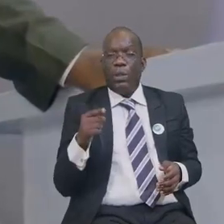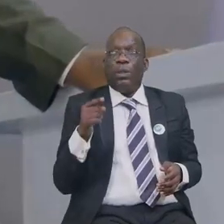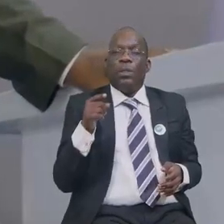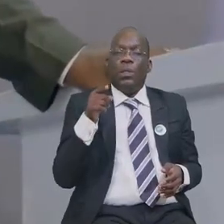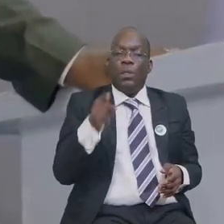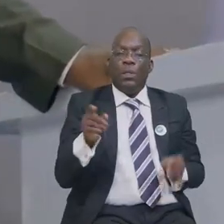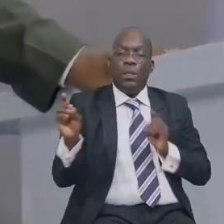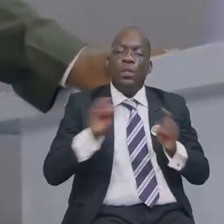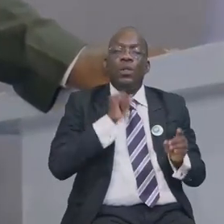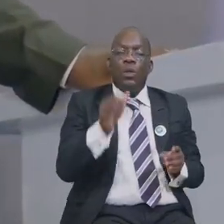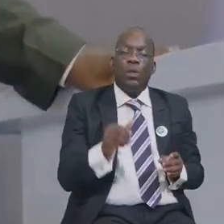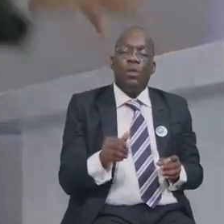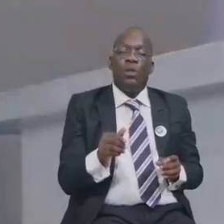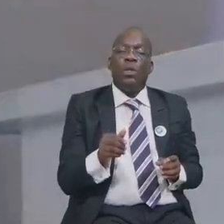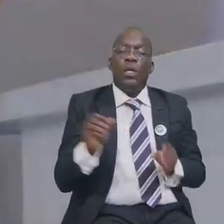selon sa parole.